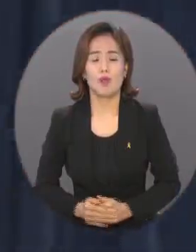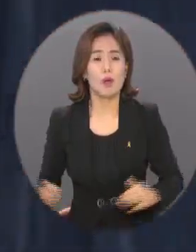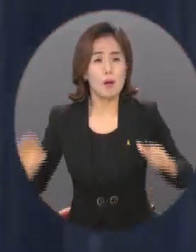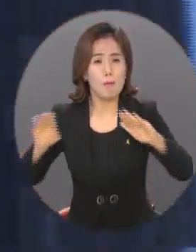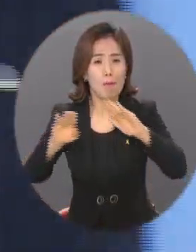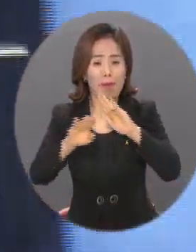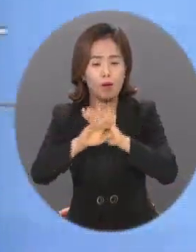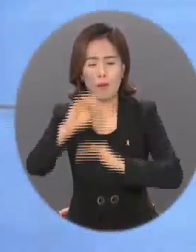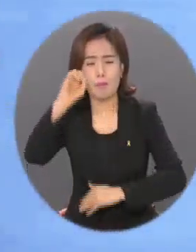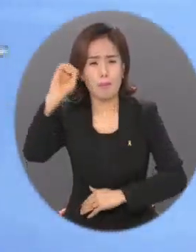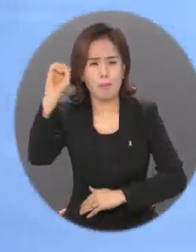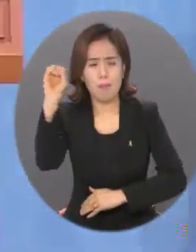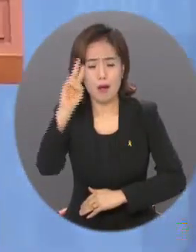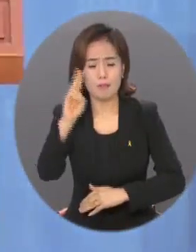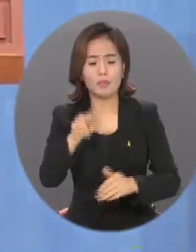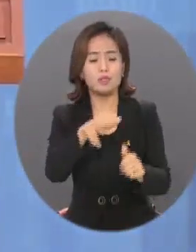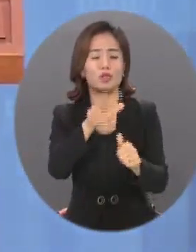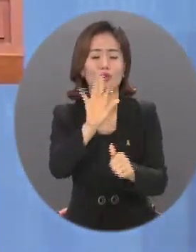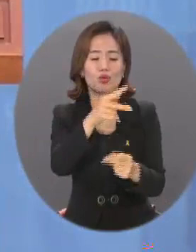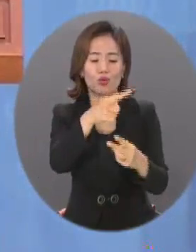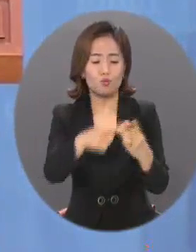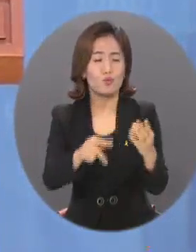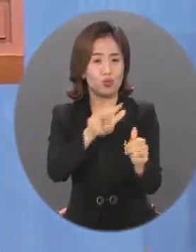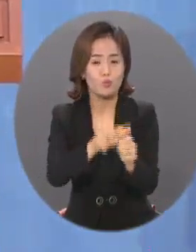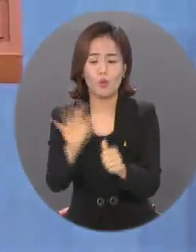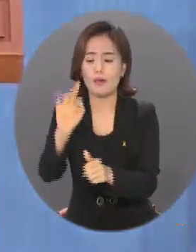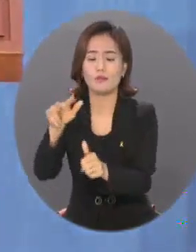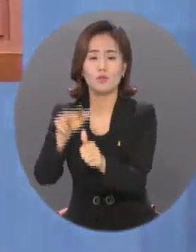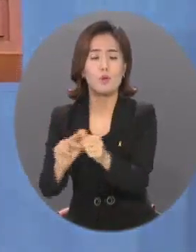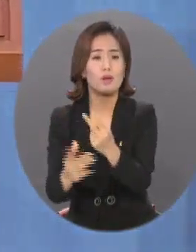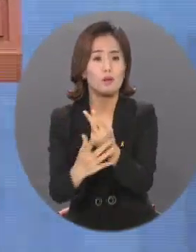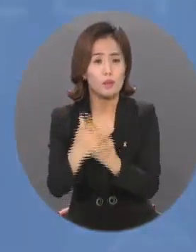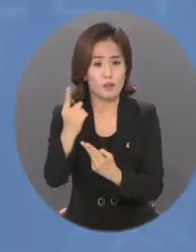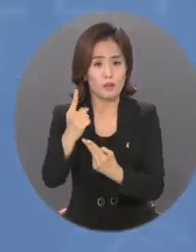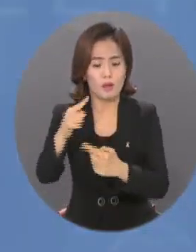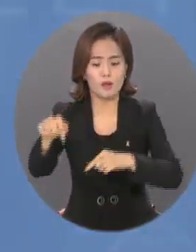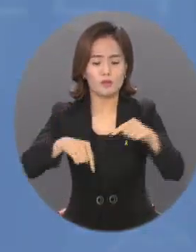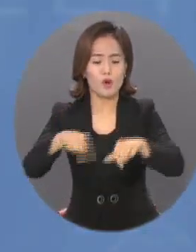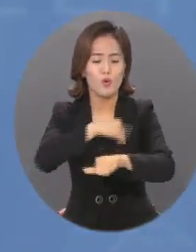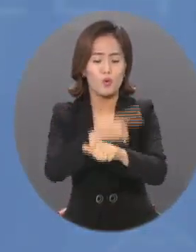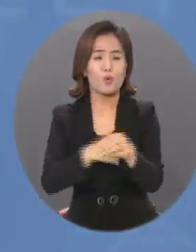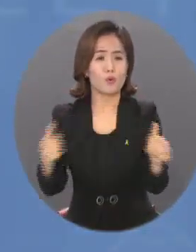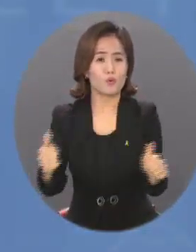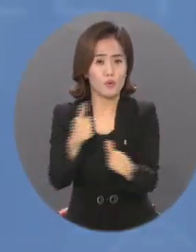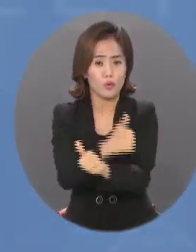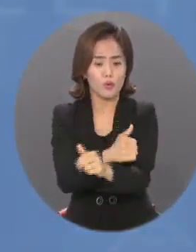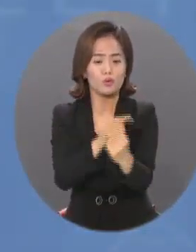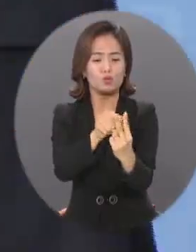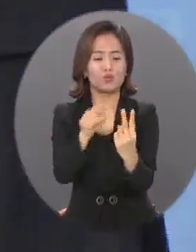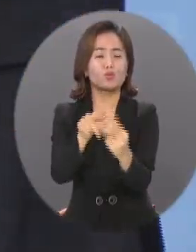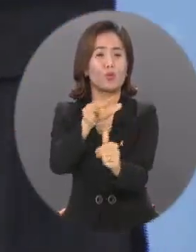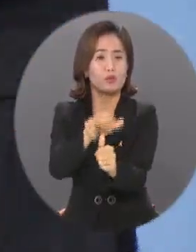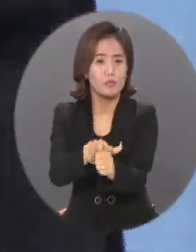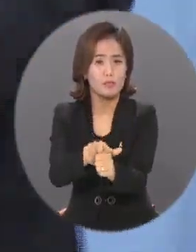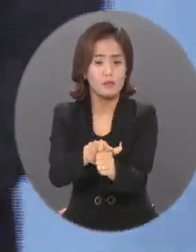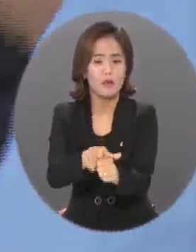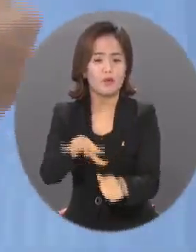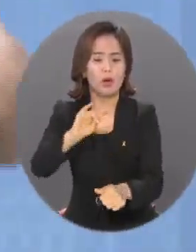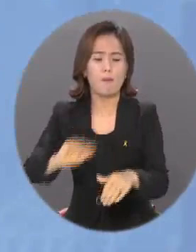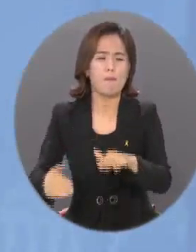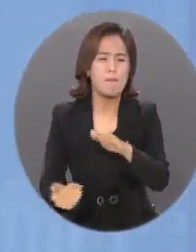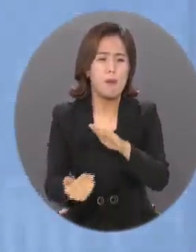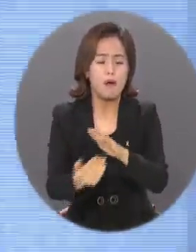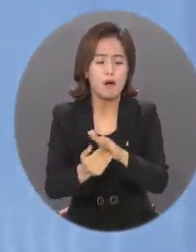밤사이 전격적으로 이루어진 윤석열 안철수 후보의 단일화. 정권 교체를 매개로 한 두 후보의 단일화가